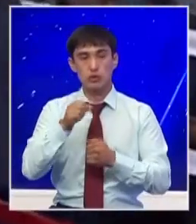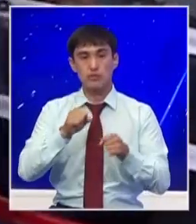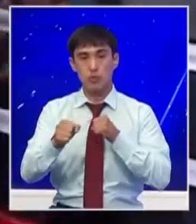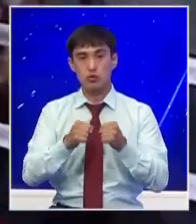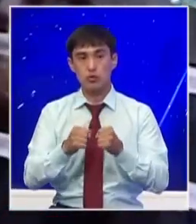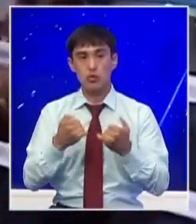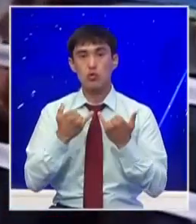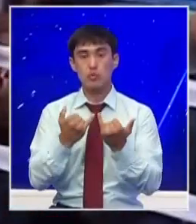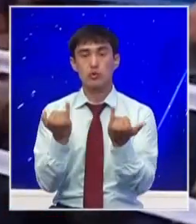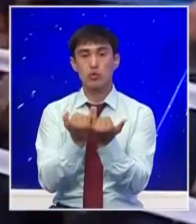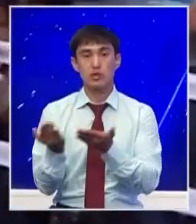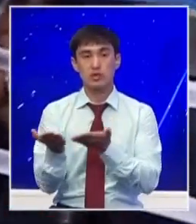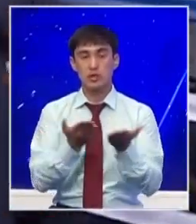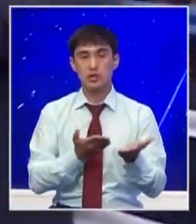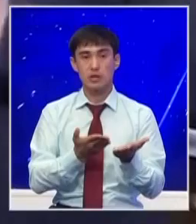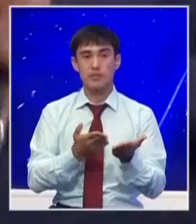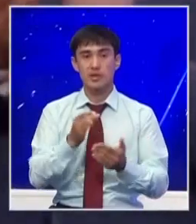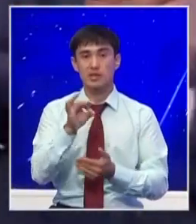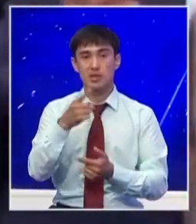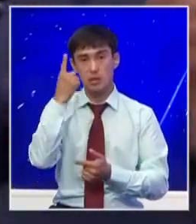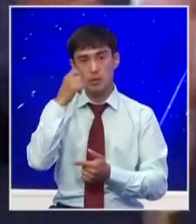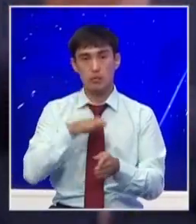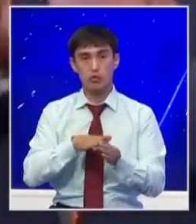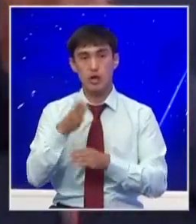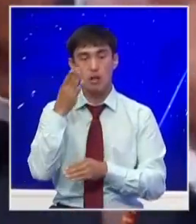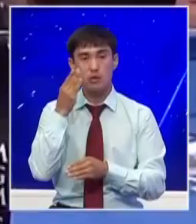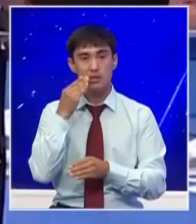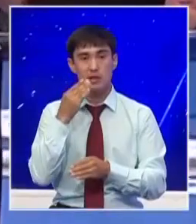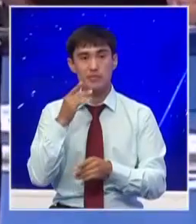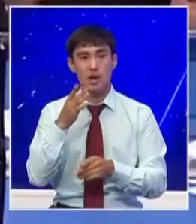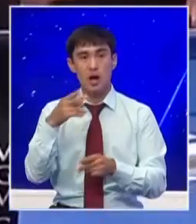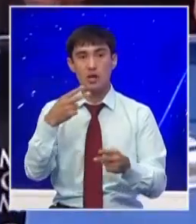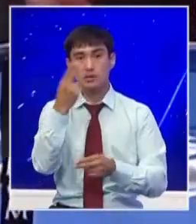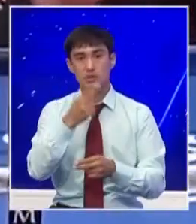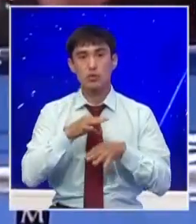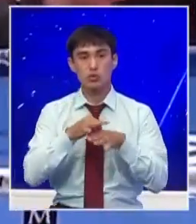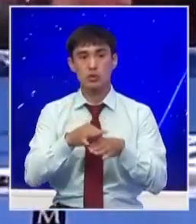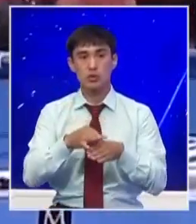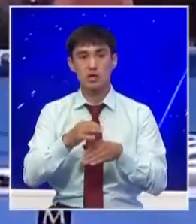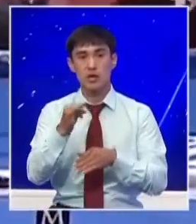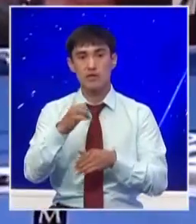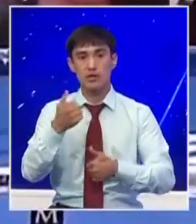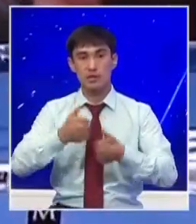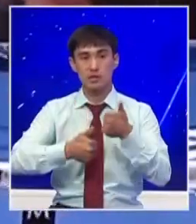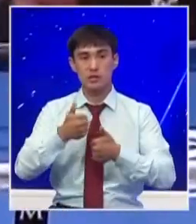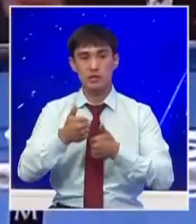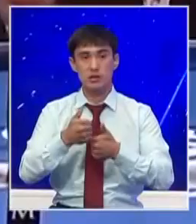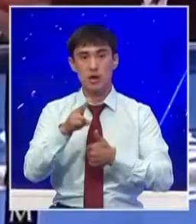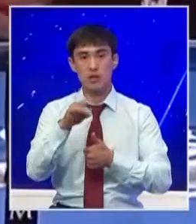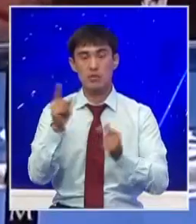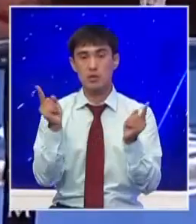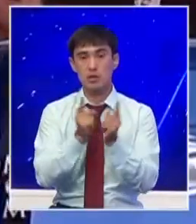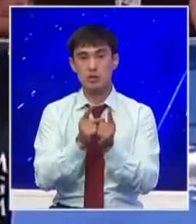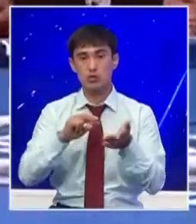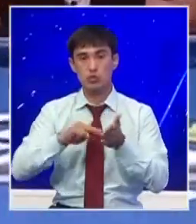құрметті қонағы ретінде шақыру алды. Инсайдердің ақпараты бойынша Алматыда немесе Астанада өтетін ивент аясында жанкүйерлердің Канеломен